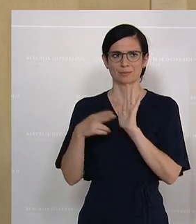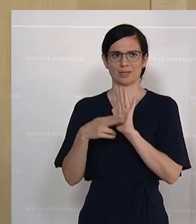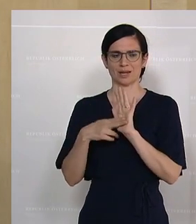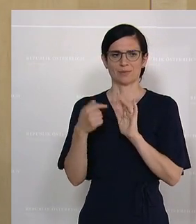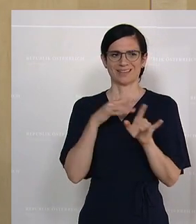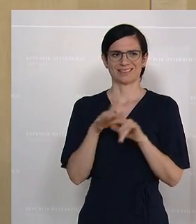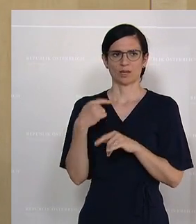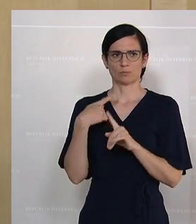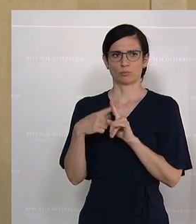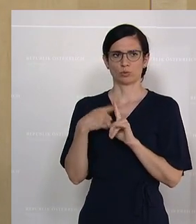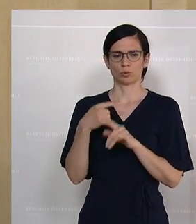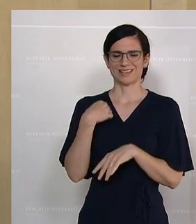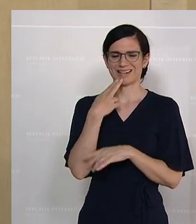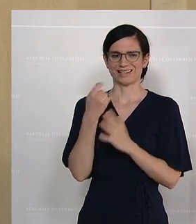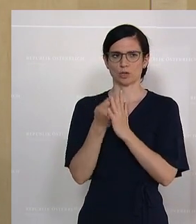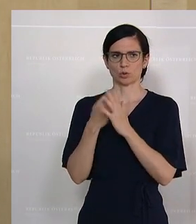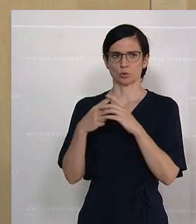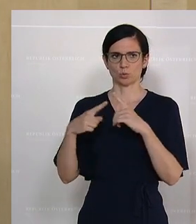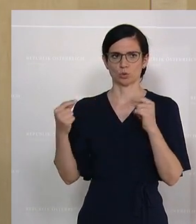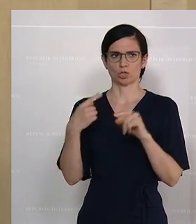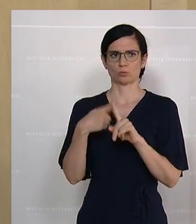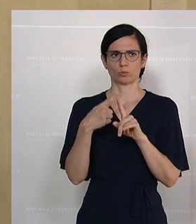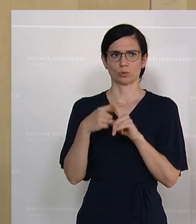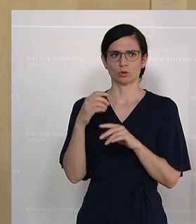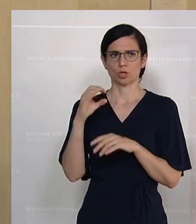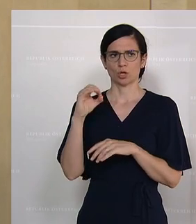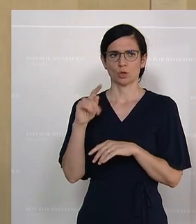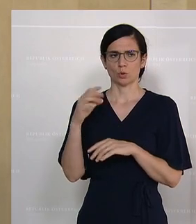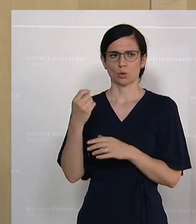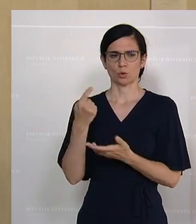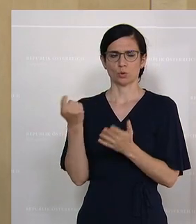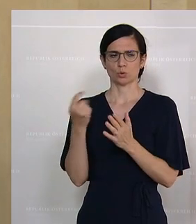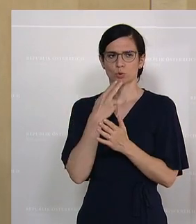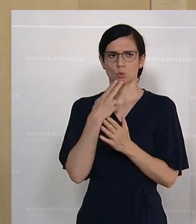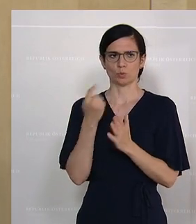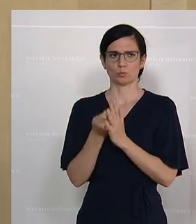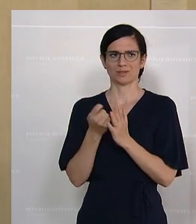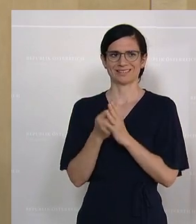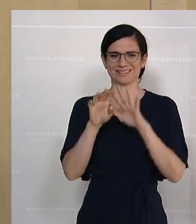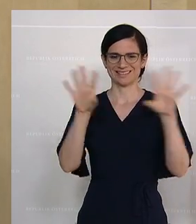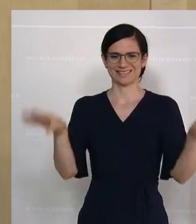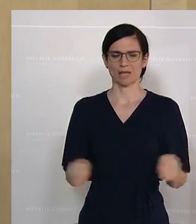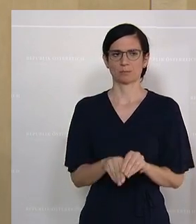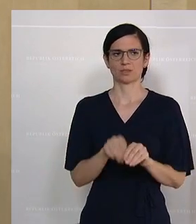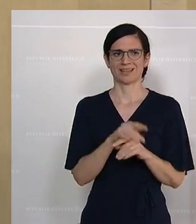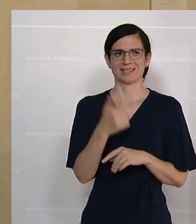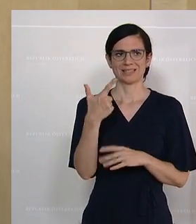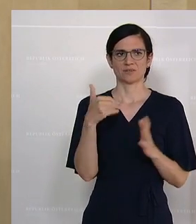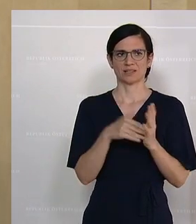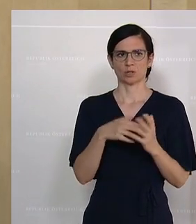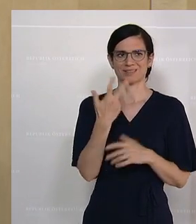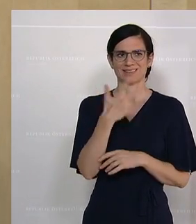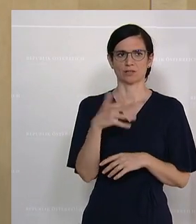euro energiekosten gutschein plus in volker strohm förderbeitrag 200 euro das ist eine entlastung von